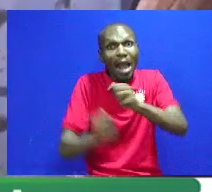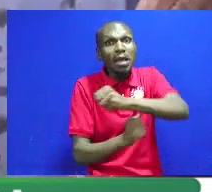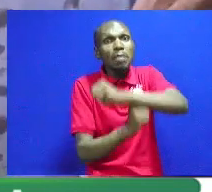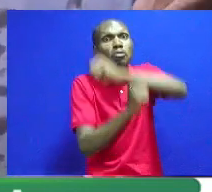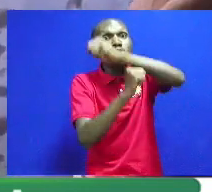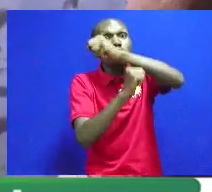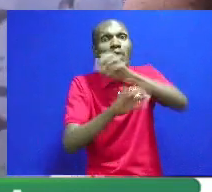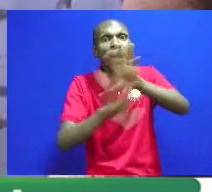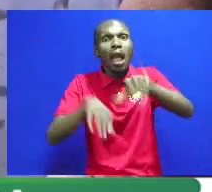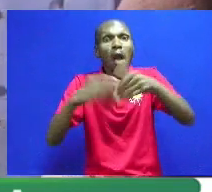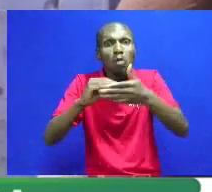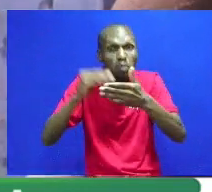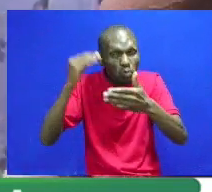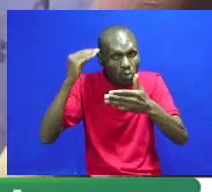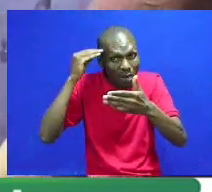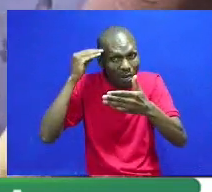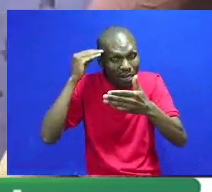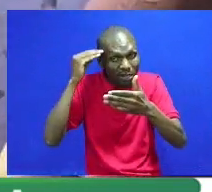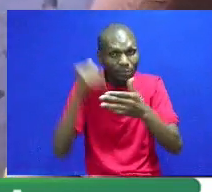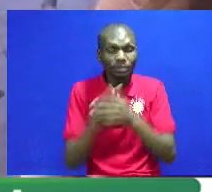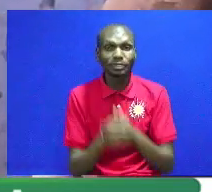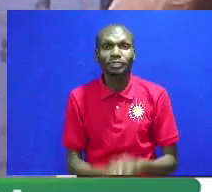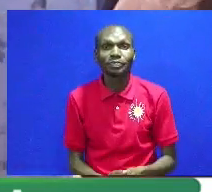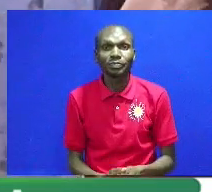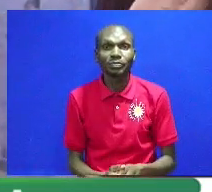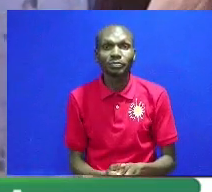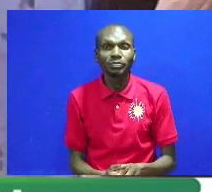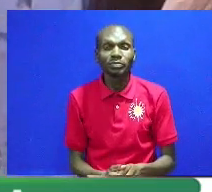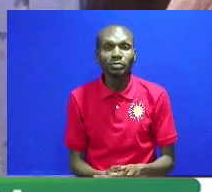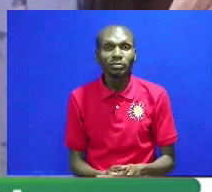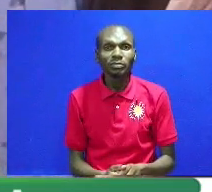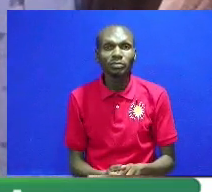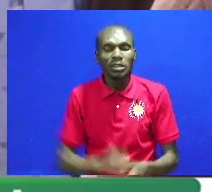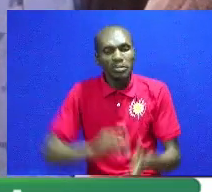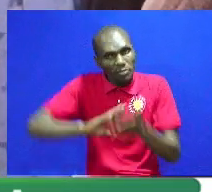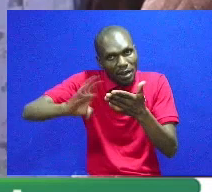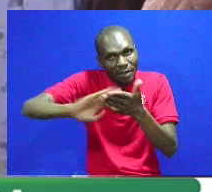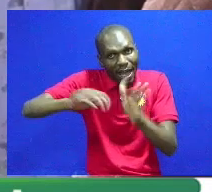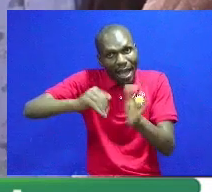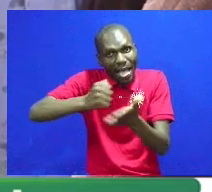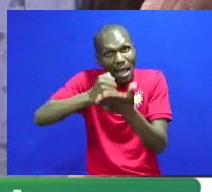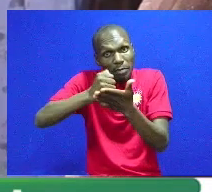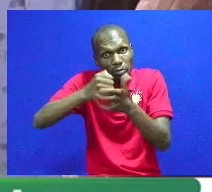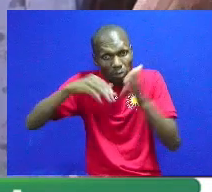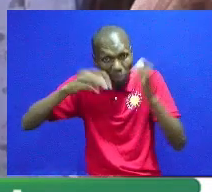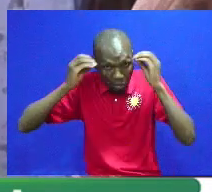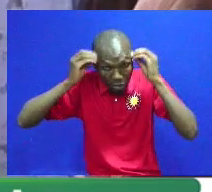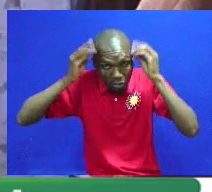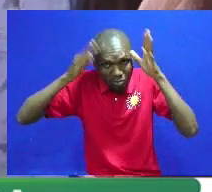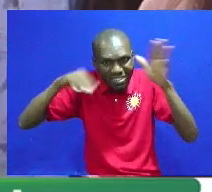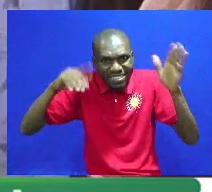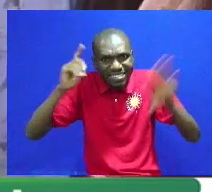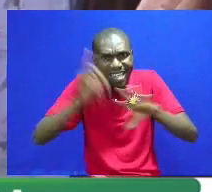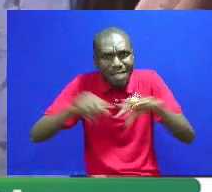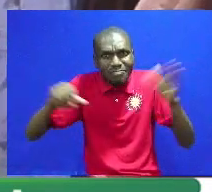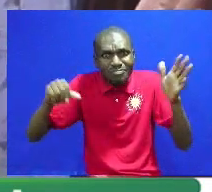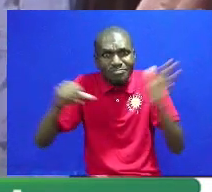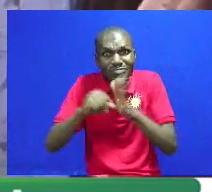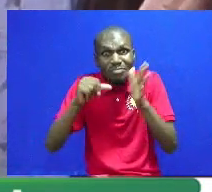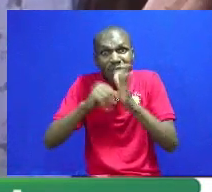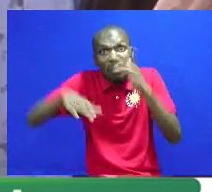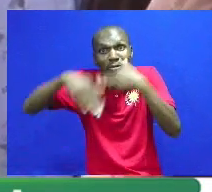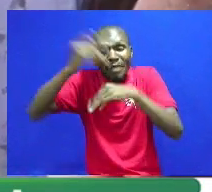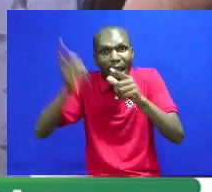of education, correspond jointly na buwango mono, Wanafunzi karacha achandikira ali university twanya